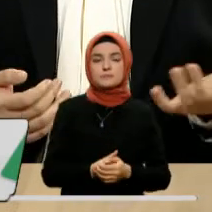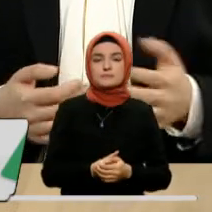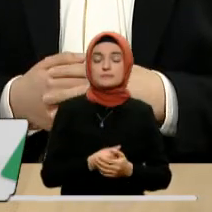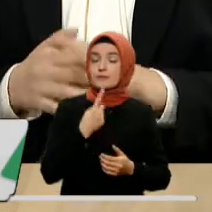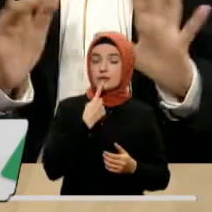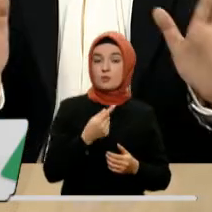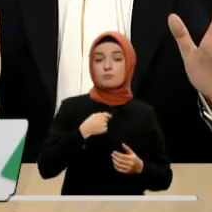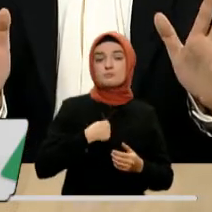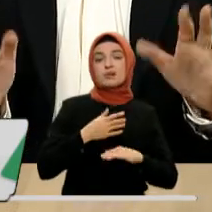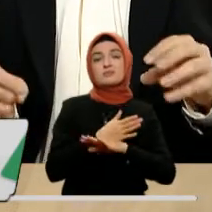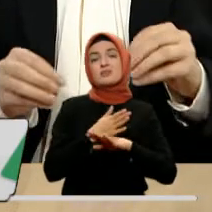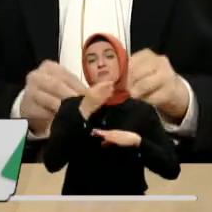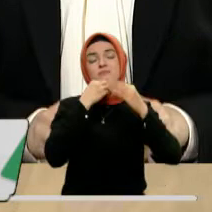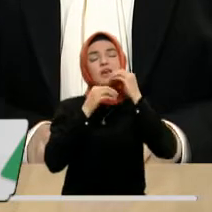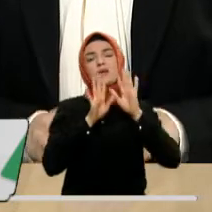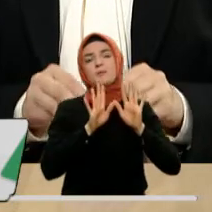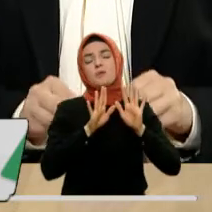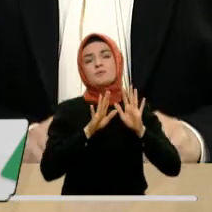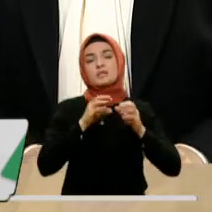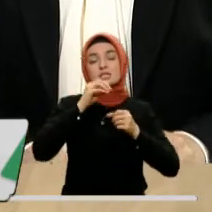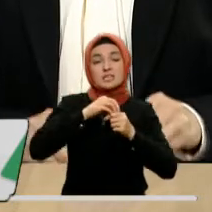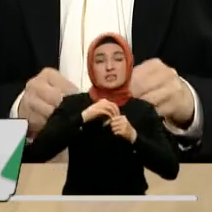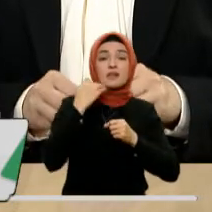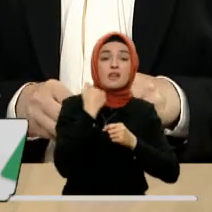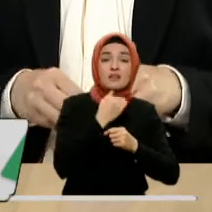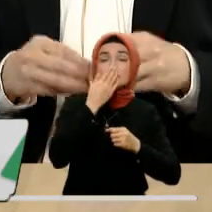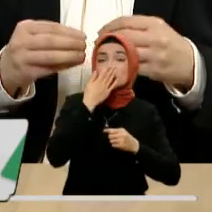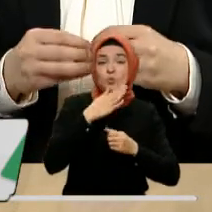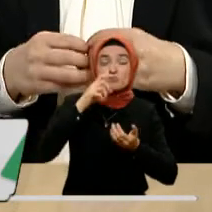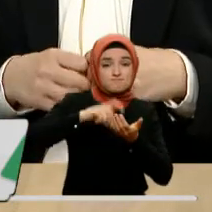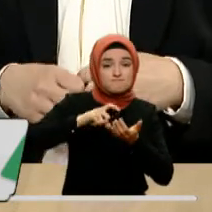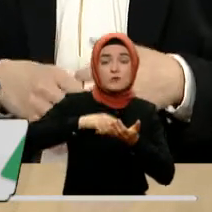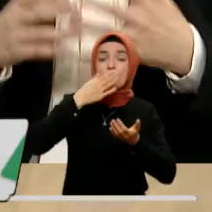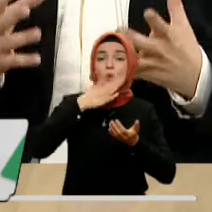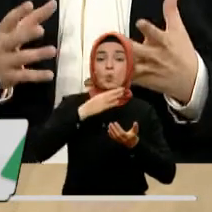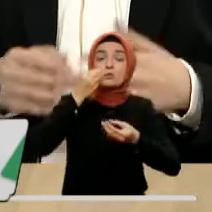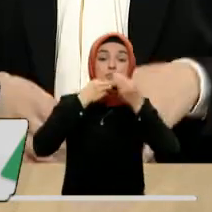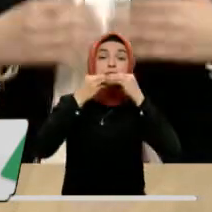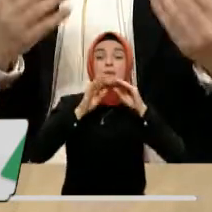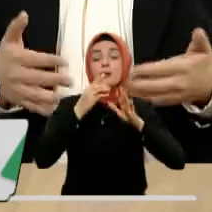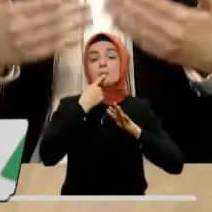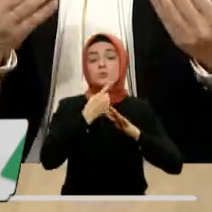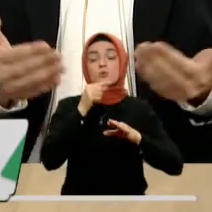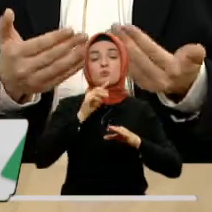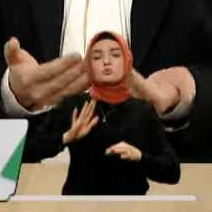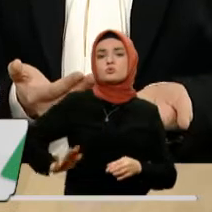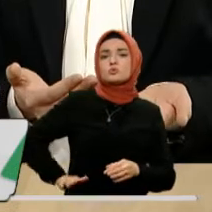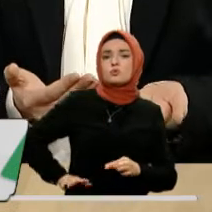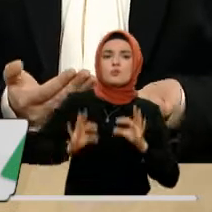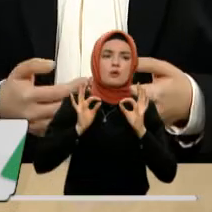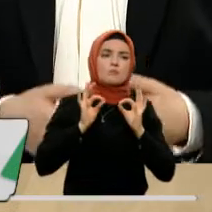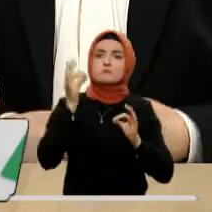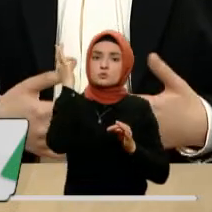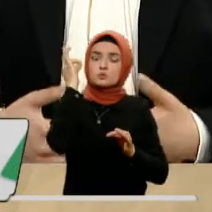diyor ki ben sebze yemeği yemem, içinde et olmayan, tavuk olmayan böyle herhangi bir yemeği yemem diyor. Ve bu çocuk bunu sürekli sofrada